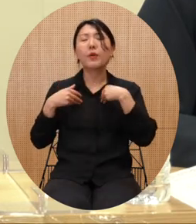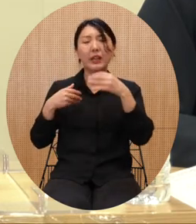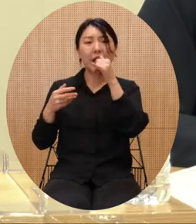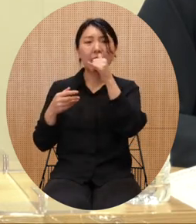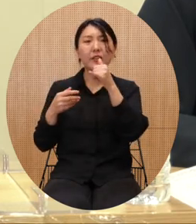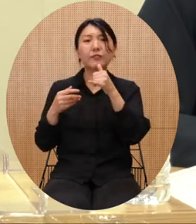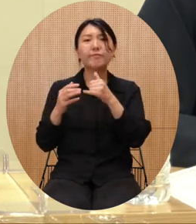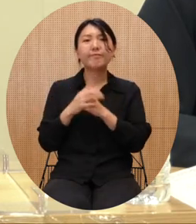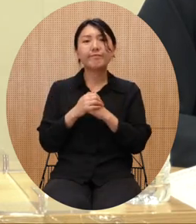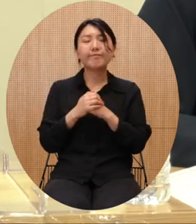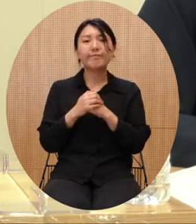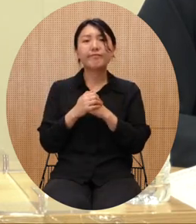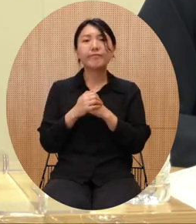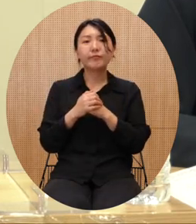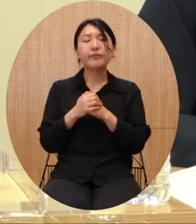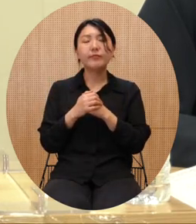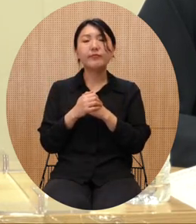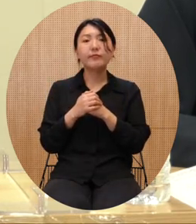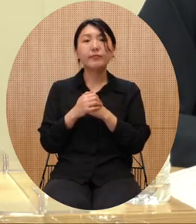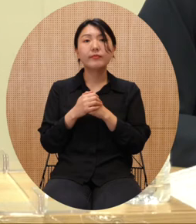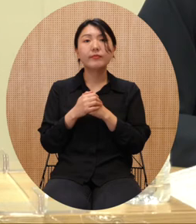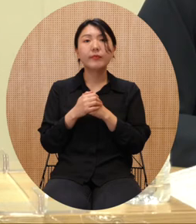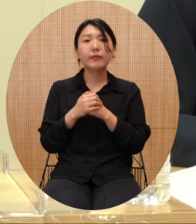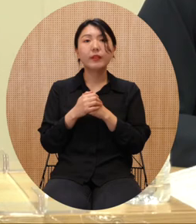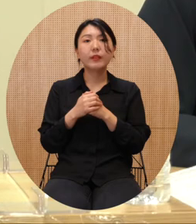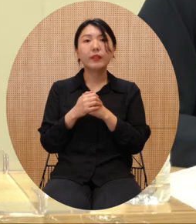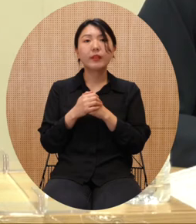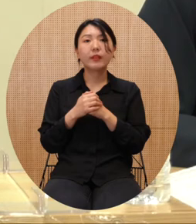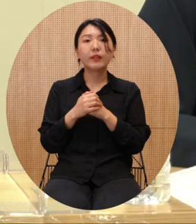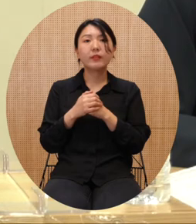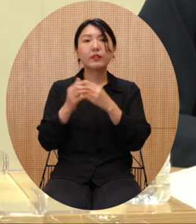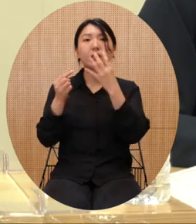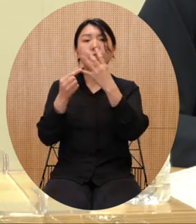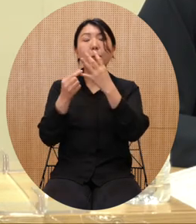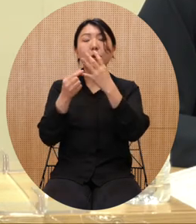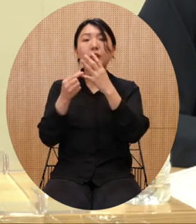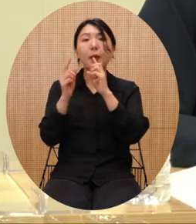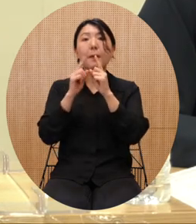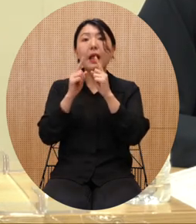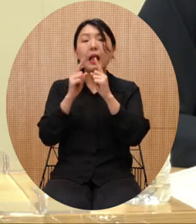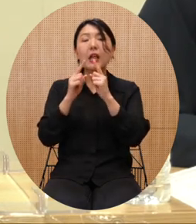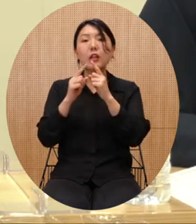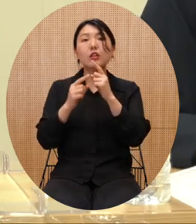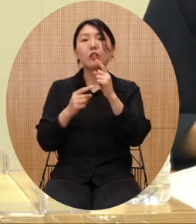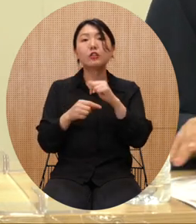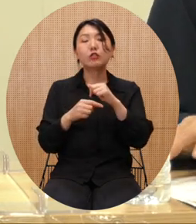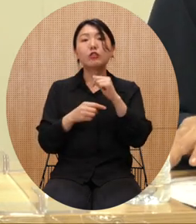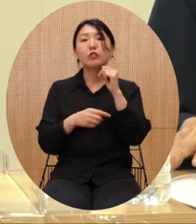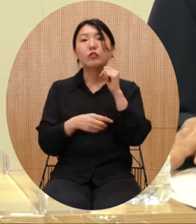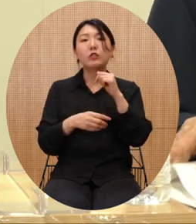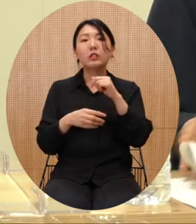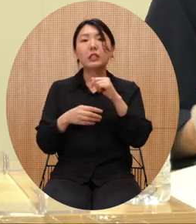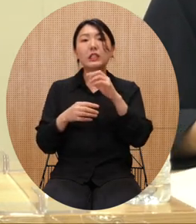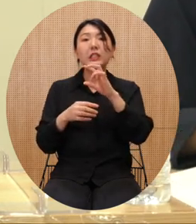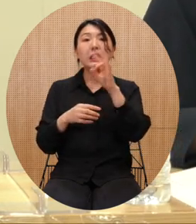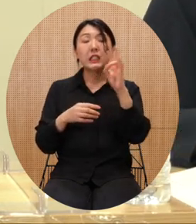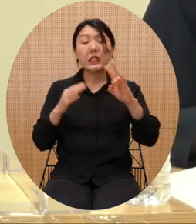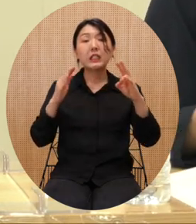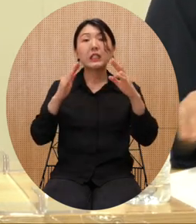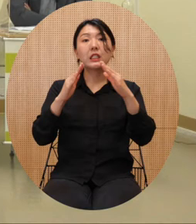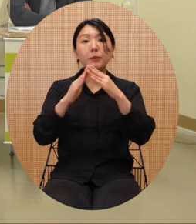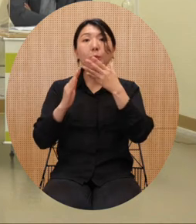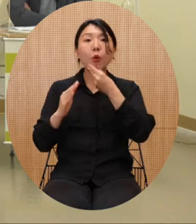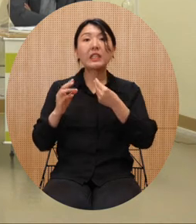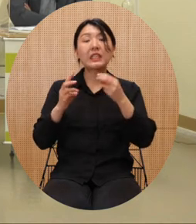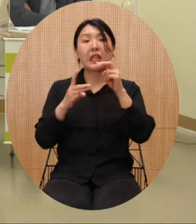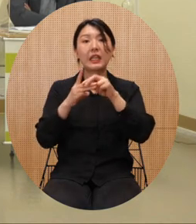정한권을 중심으로 좀 해나가겠다 이런 생각을 좀 하게 됩니다. 예, 그리고 네 번째 발제 순서로 시흥의